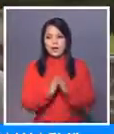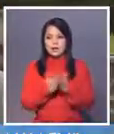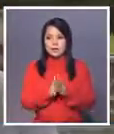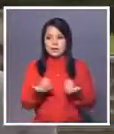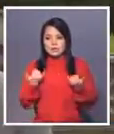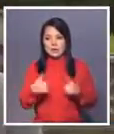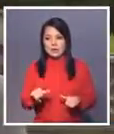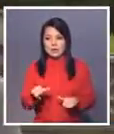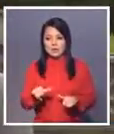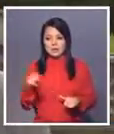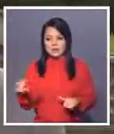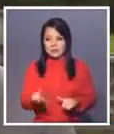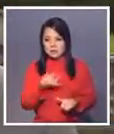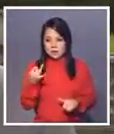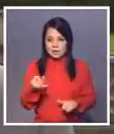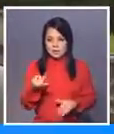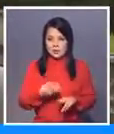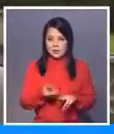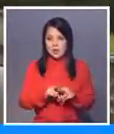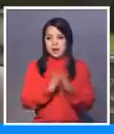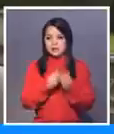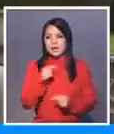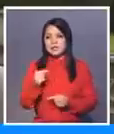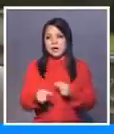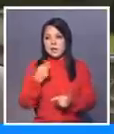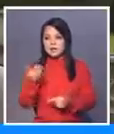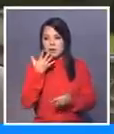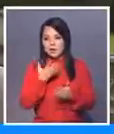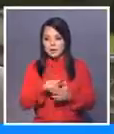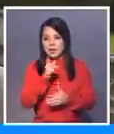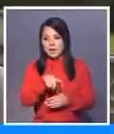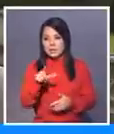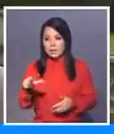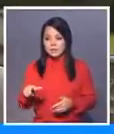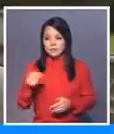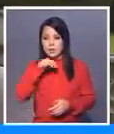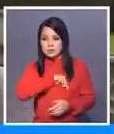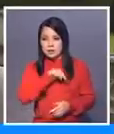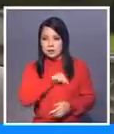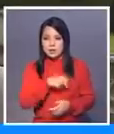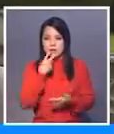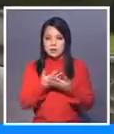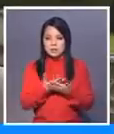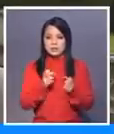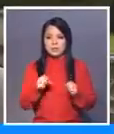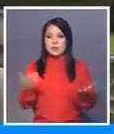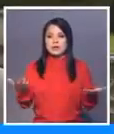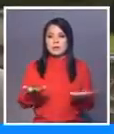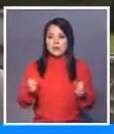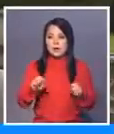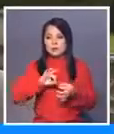дүние. Кітап арқылы осы адам баласының дүниеге келген недер